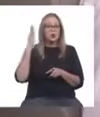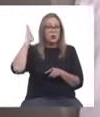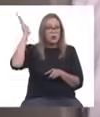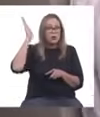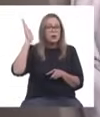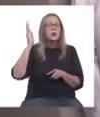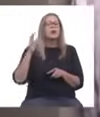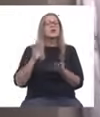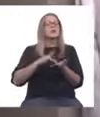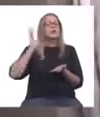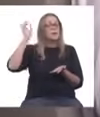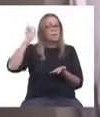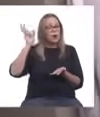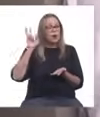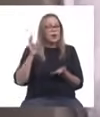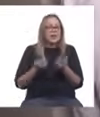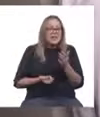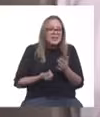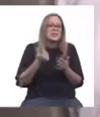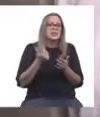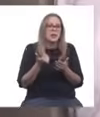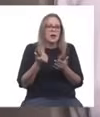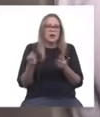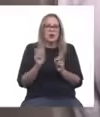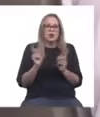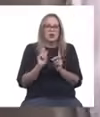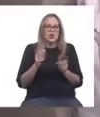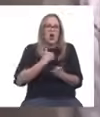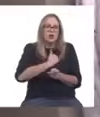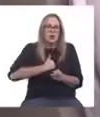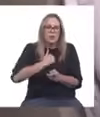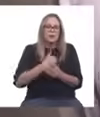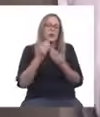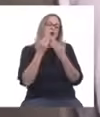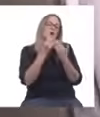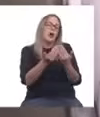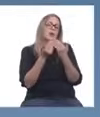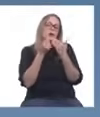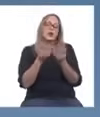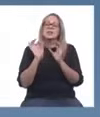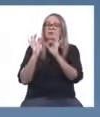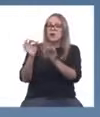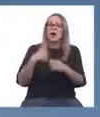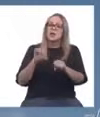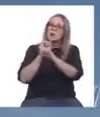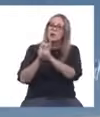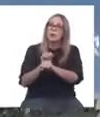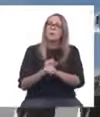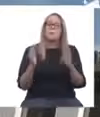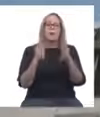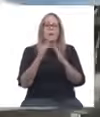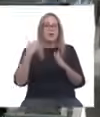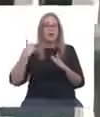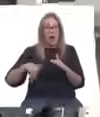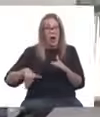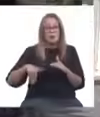בגולה וקצת... זה לא הנחמה, אבל זה בשבילך, אנחנו איתך. מביתה של האלמנה האבלה,